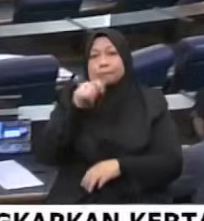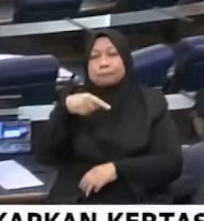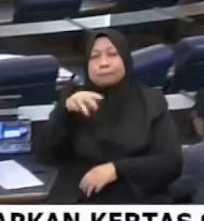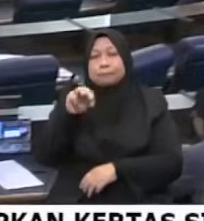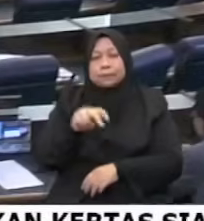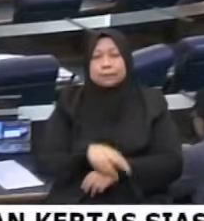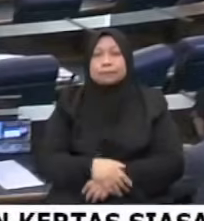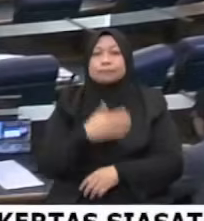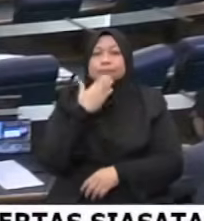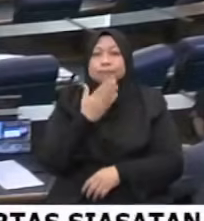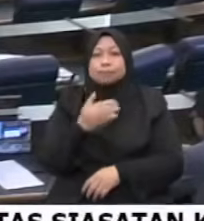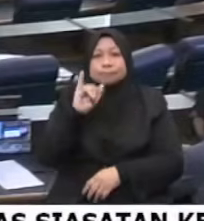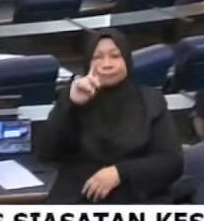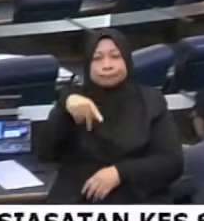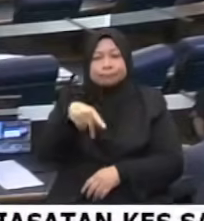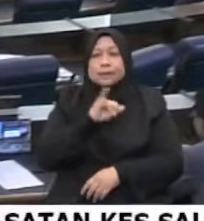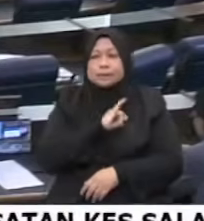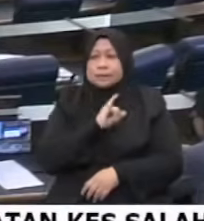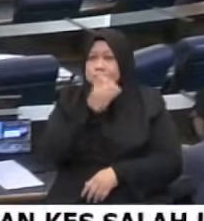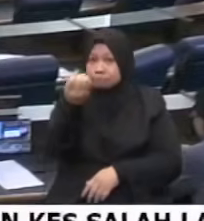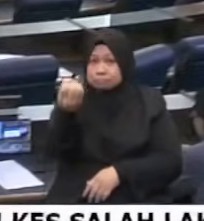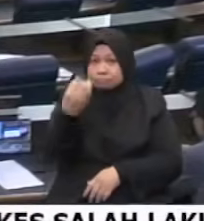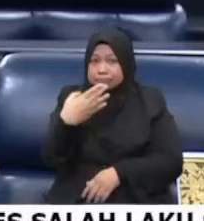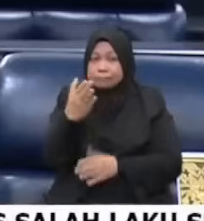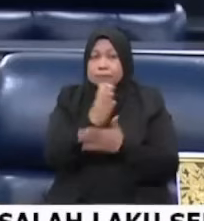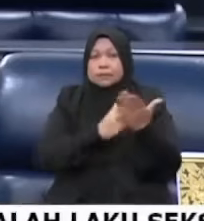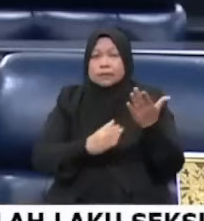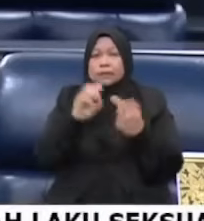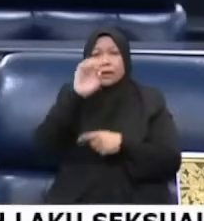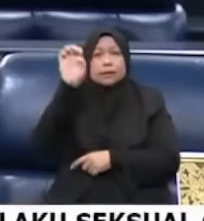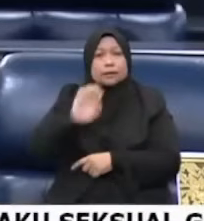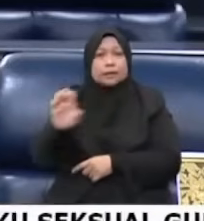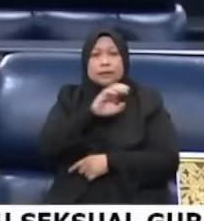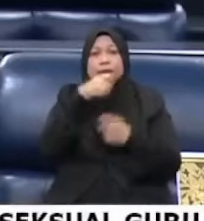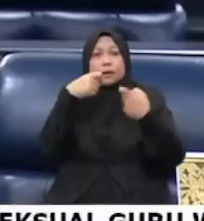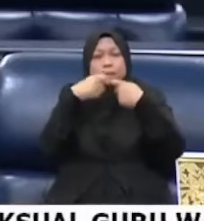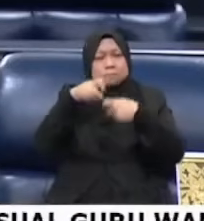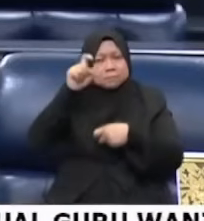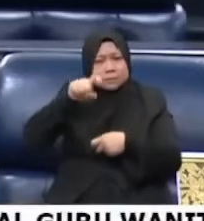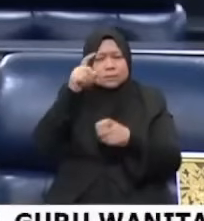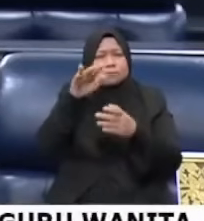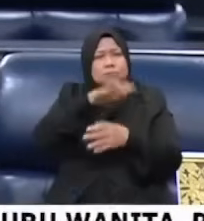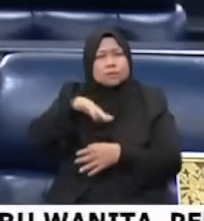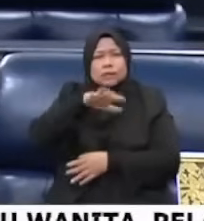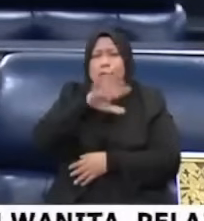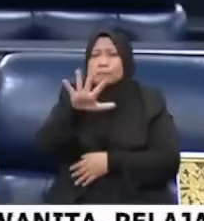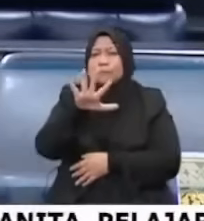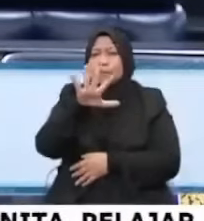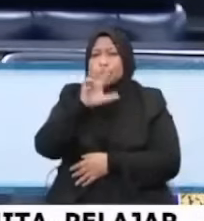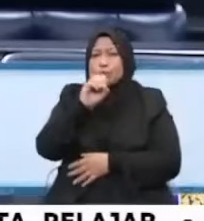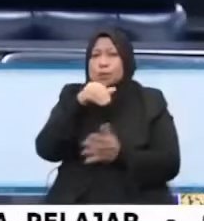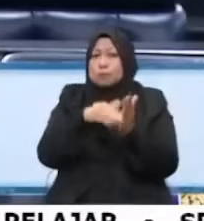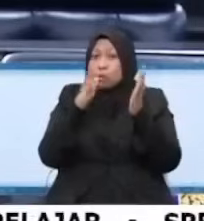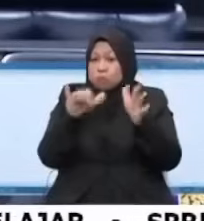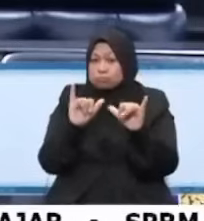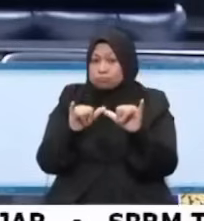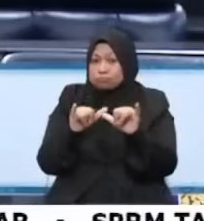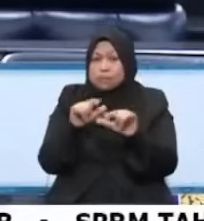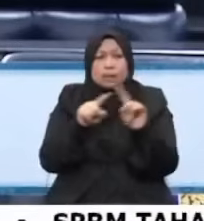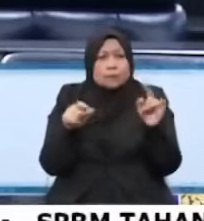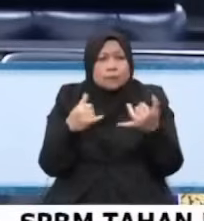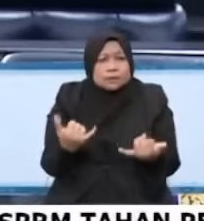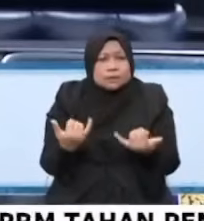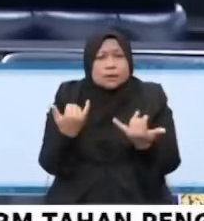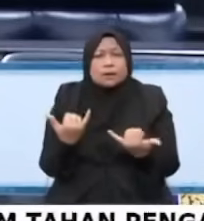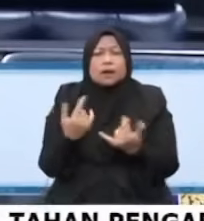Terima kasih yang dipertua saya difahamkan sektor elkektronik memluk sekurang-kurang 000 orang jurutera namun